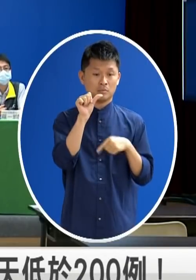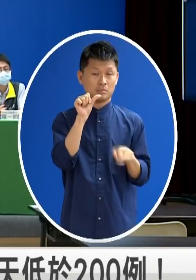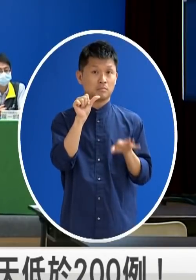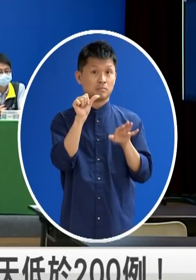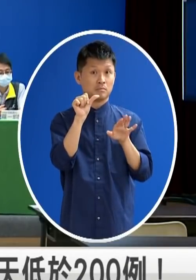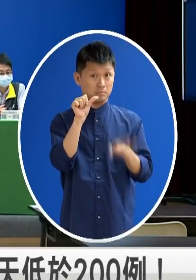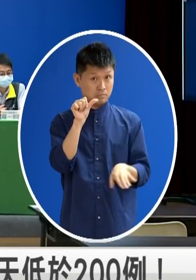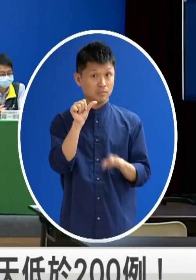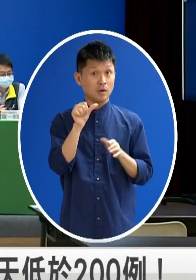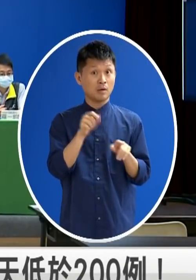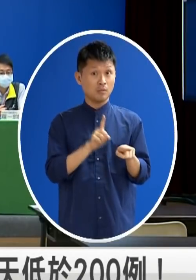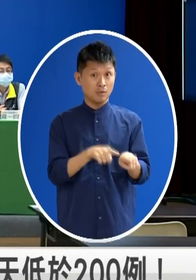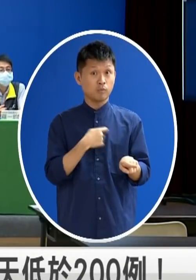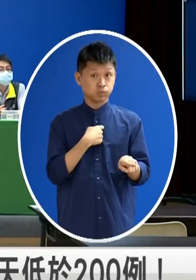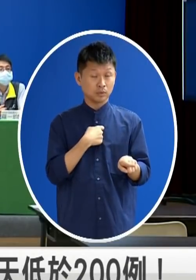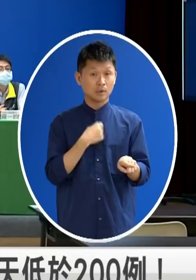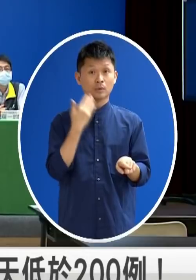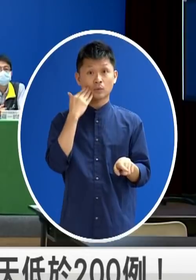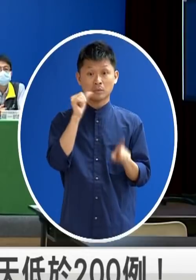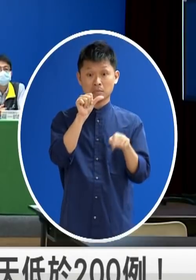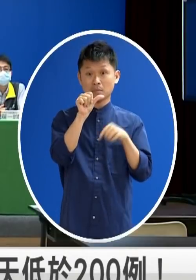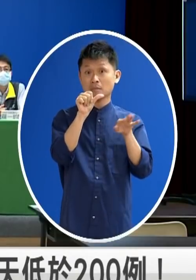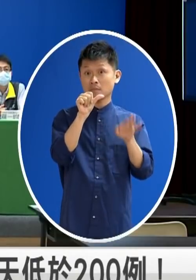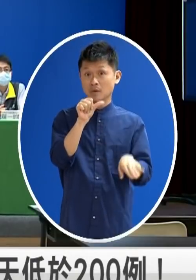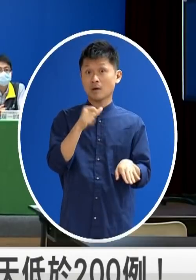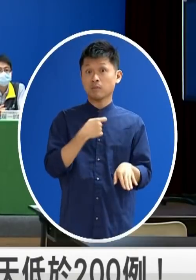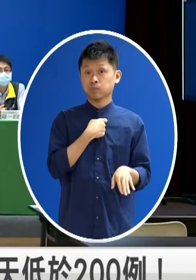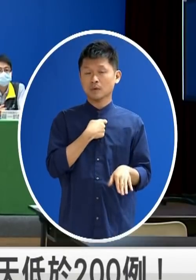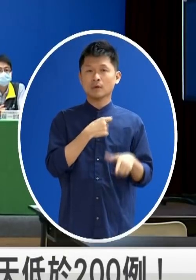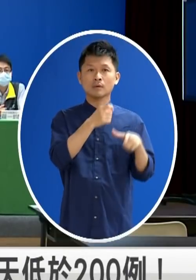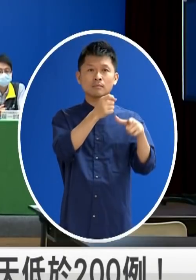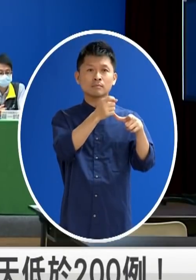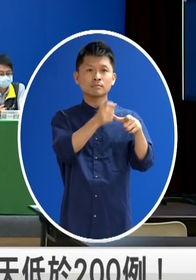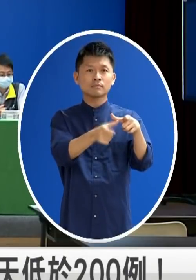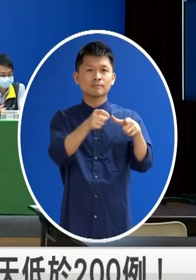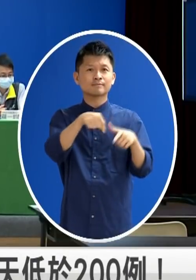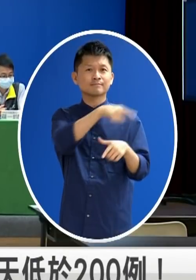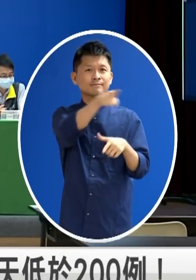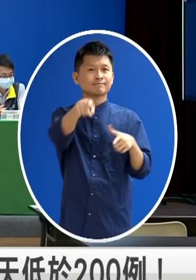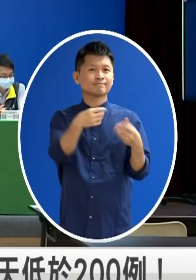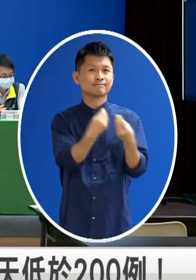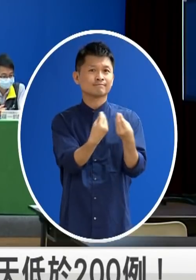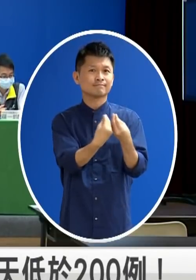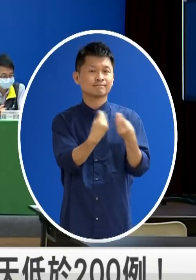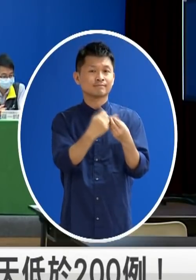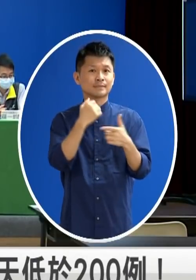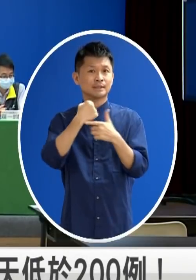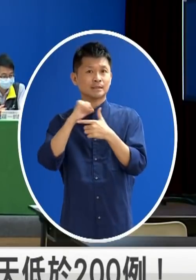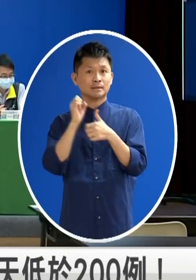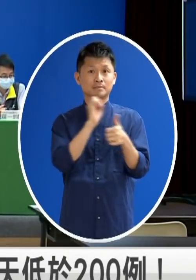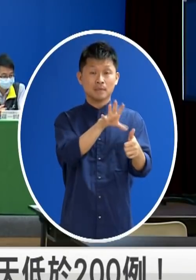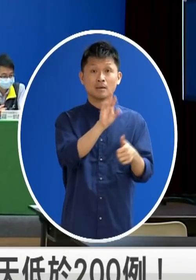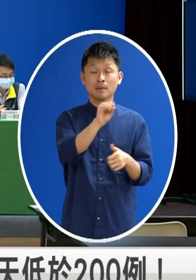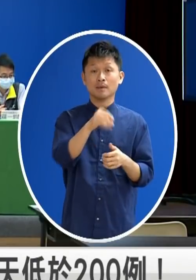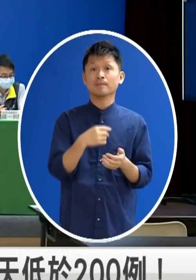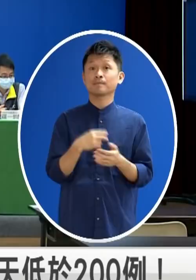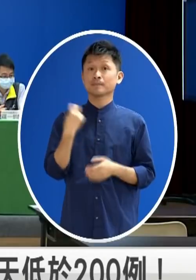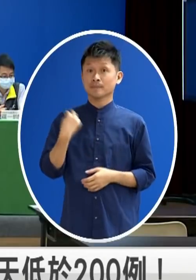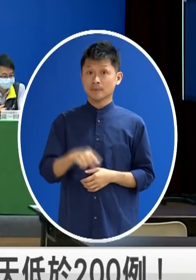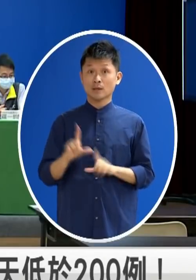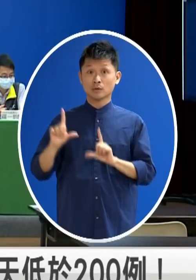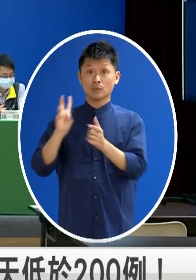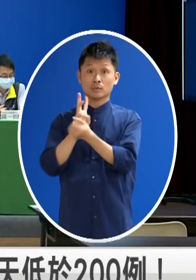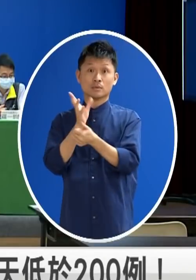的限制，如果比照的话有建议企业可以怎么做吗？然后另外帮东森问说，这